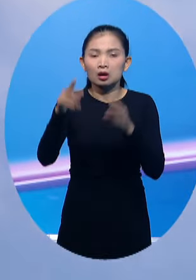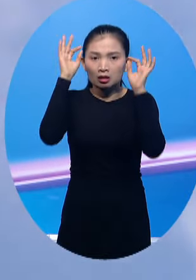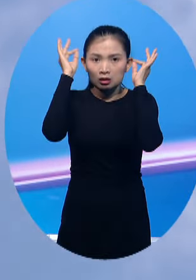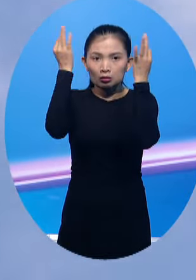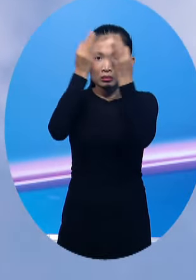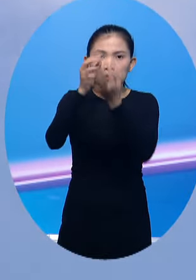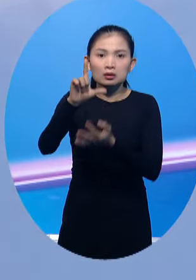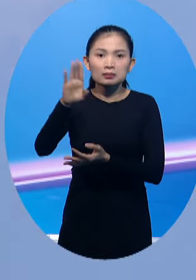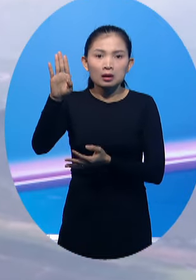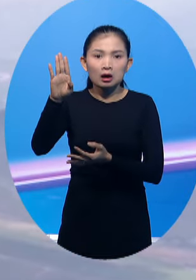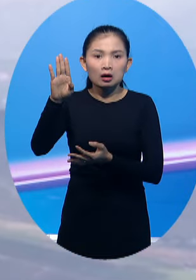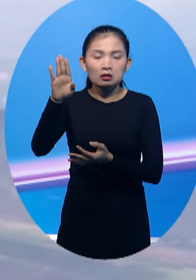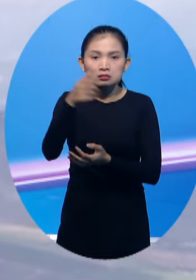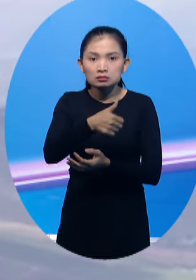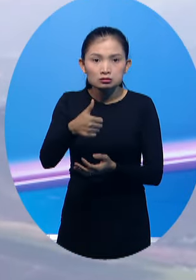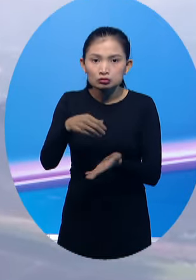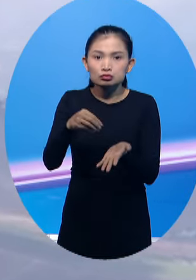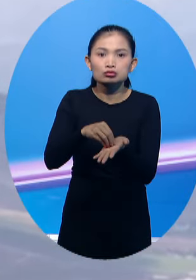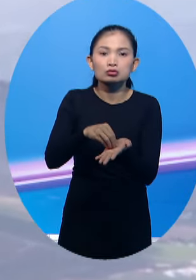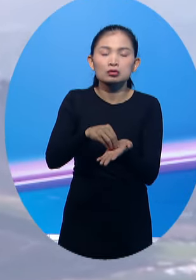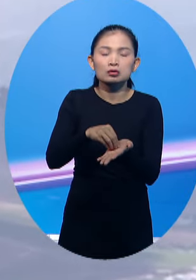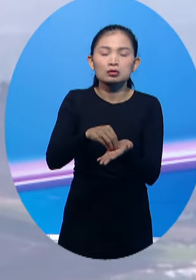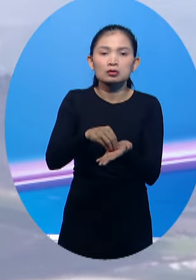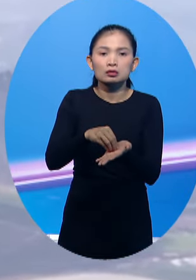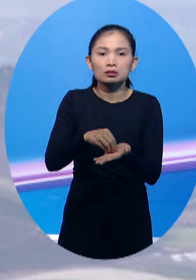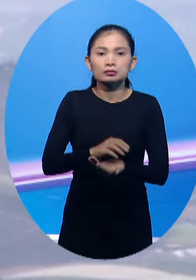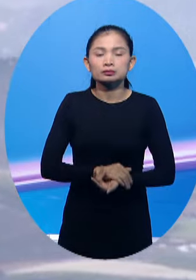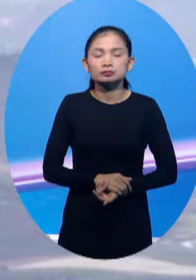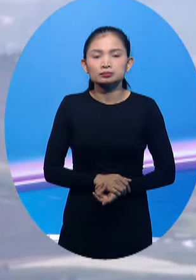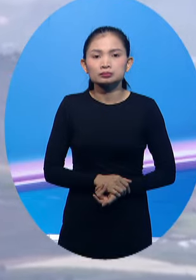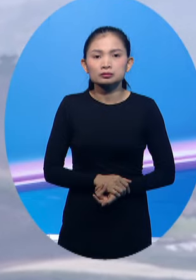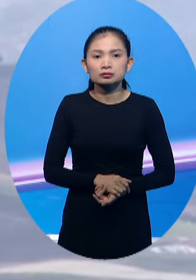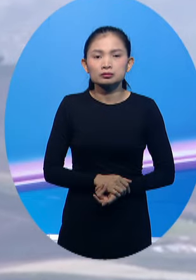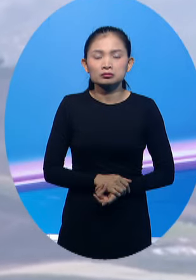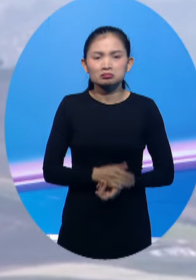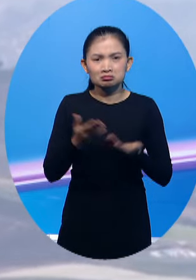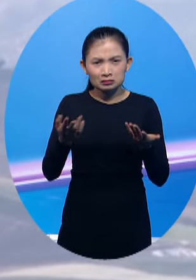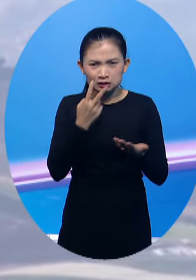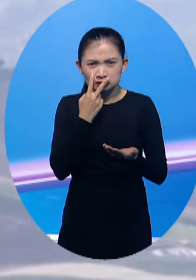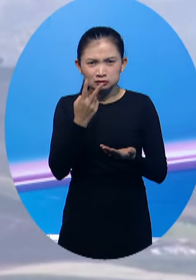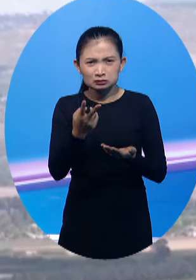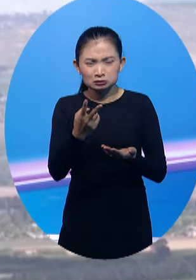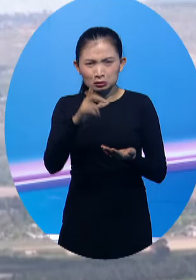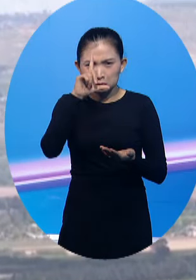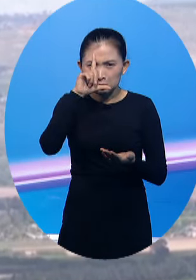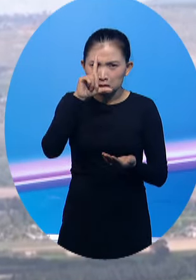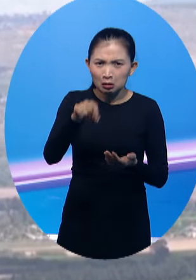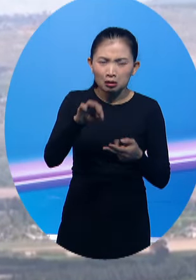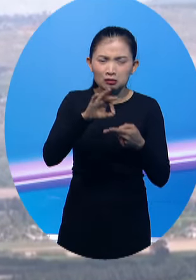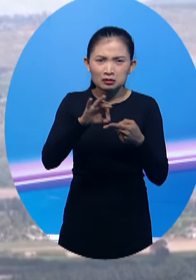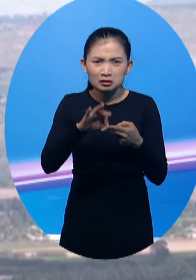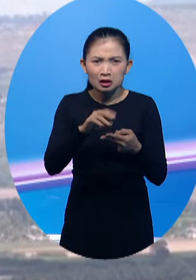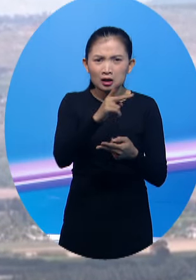năm rưỡi chuyến thăm và tuyên bố của ông Zaki đến trong bối cảnh lo ngại ngày càng tăng về khả năng leo thang xung đột giữa